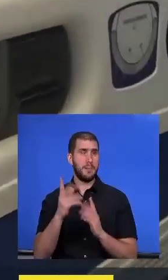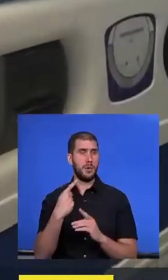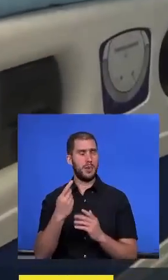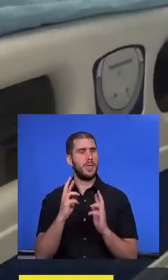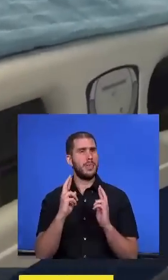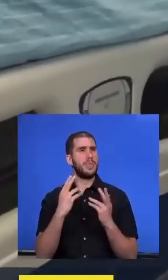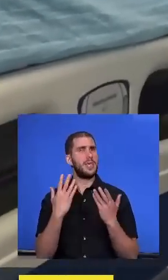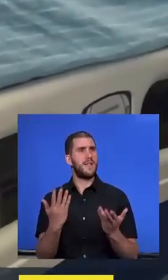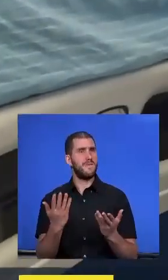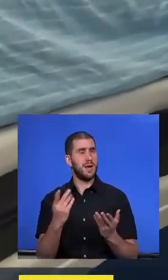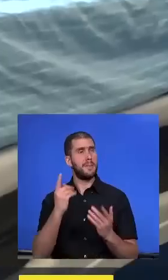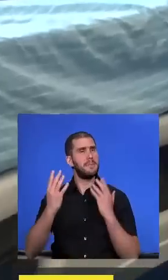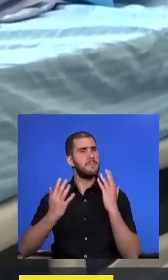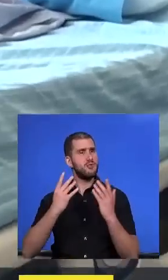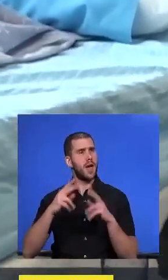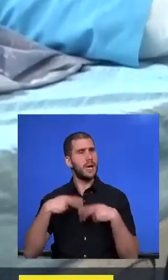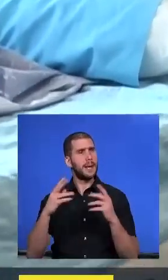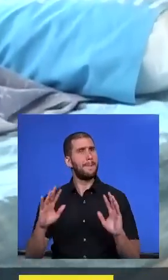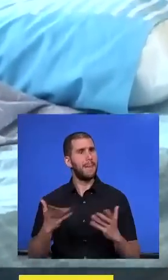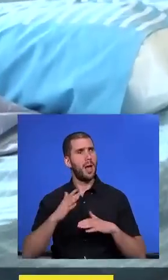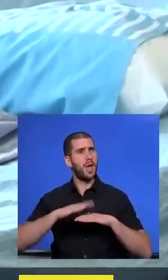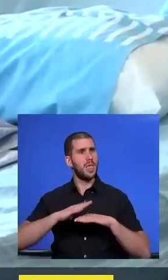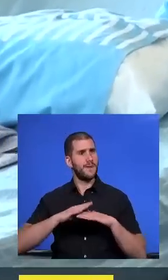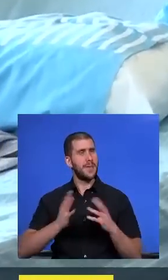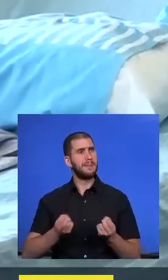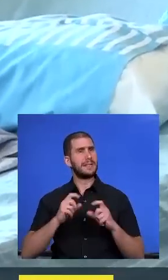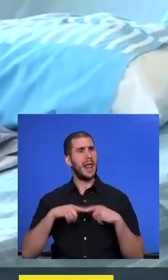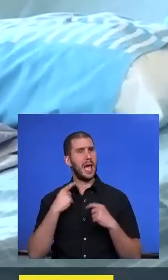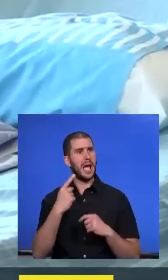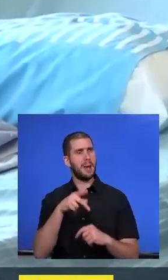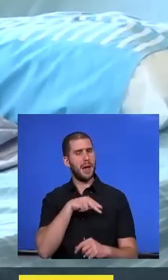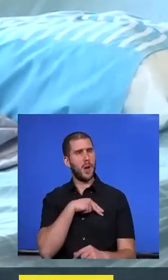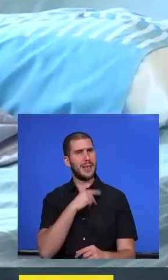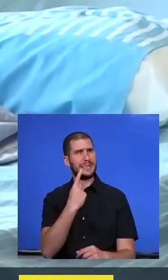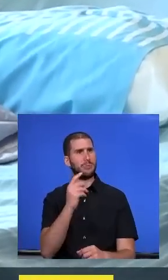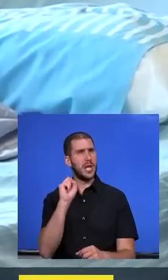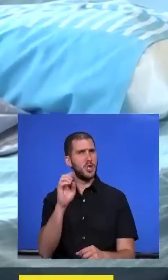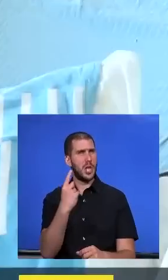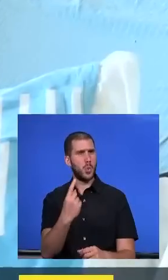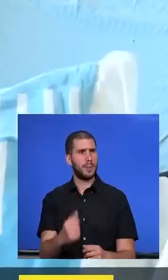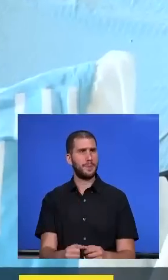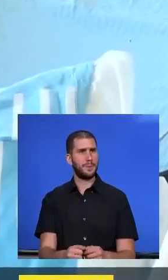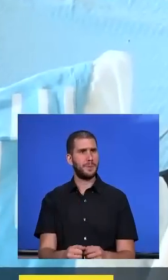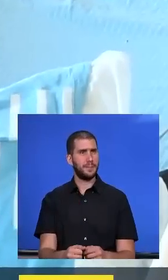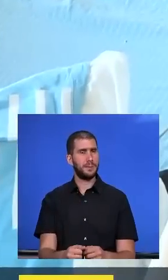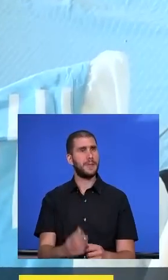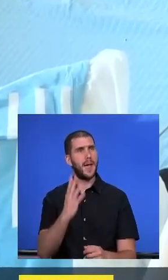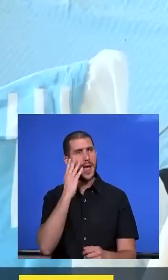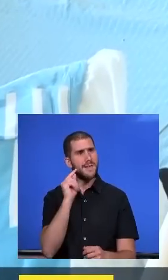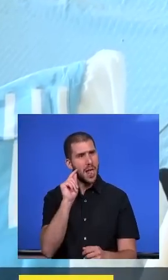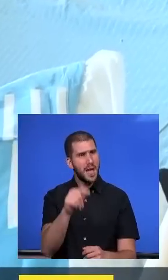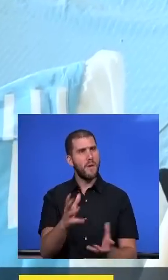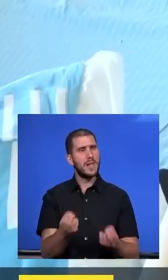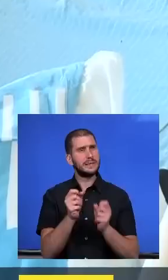תקווה היא המחשבה על חזרה מהירה לתפקיד מציל החיים שלקח על עצמו כשליחות. הכיף לבוא,